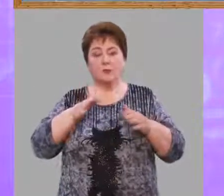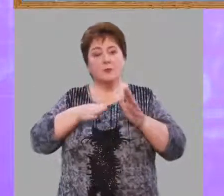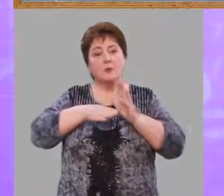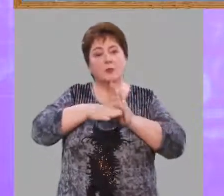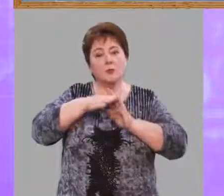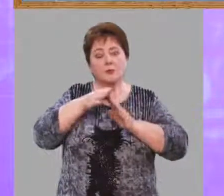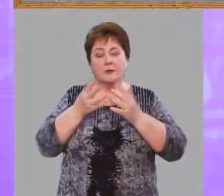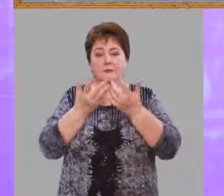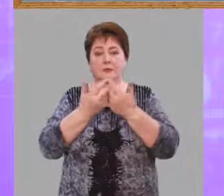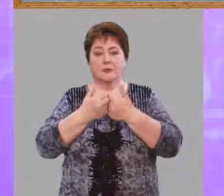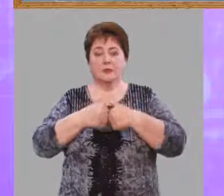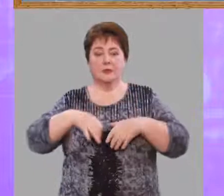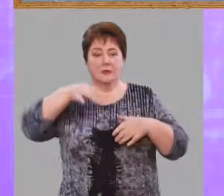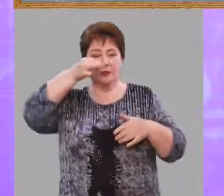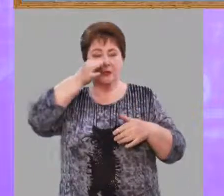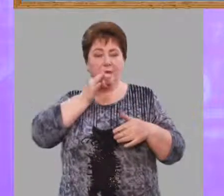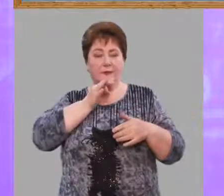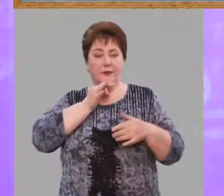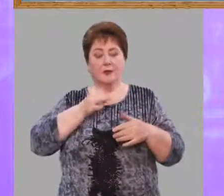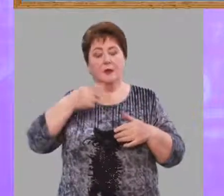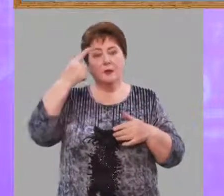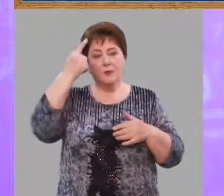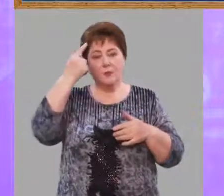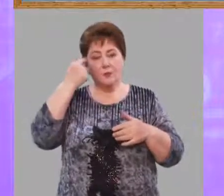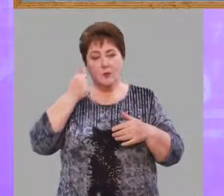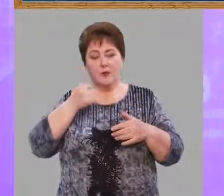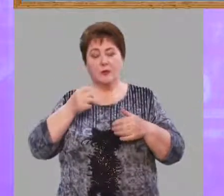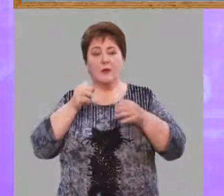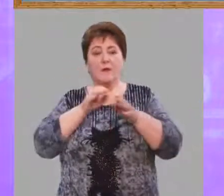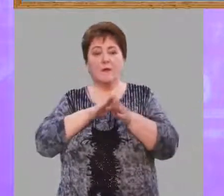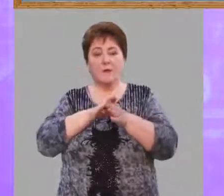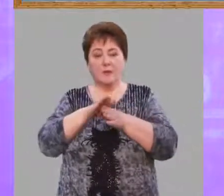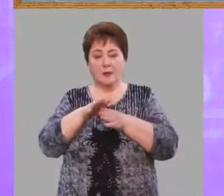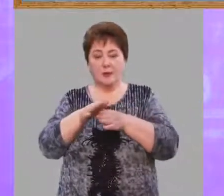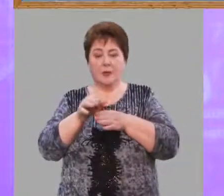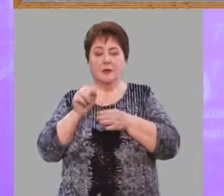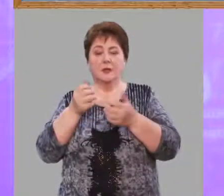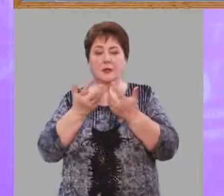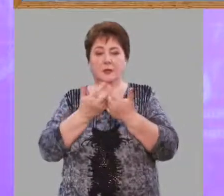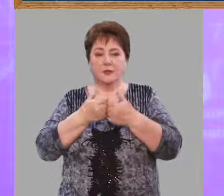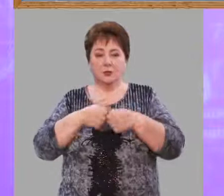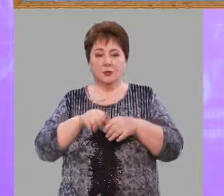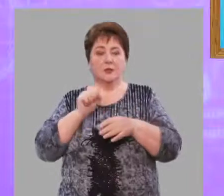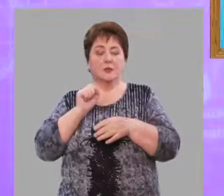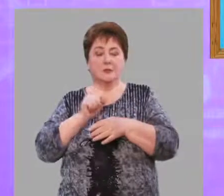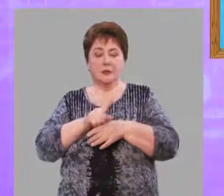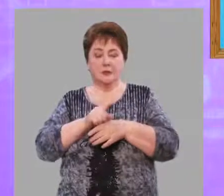совершенствовать вычислительные навыки и умение решать задачи.